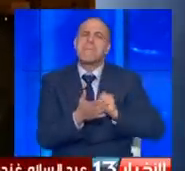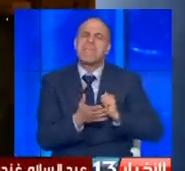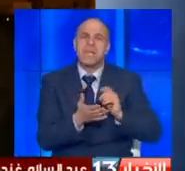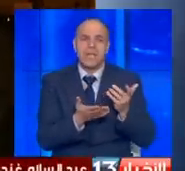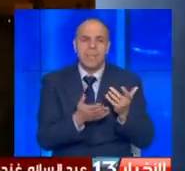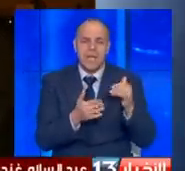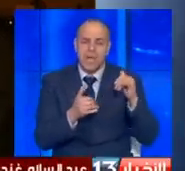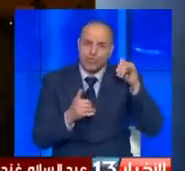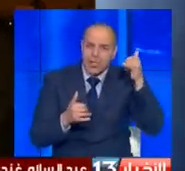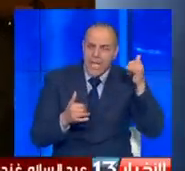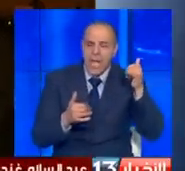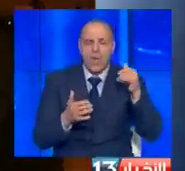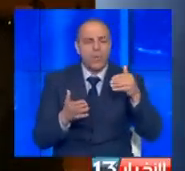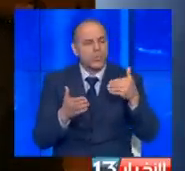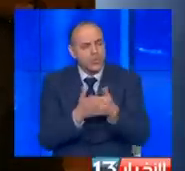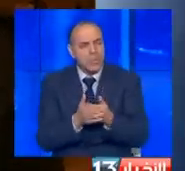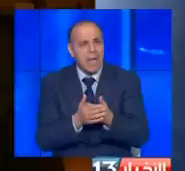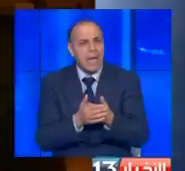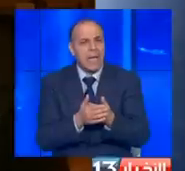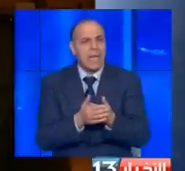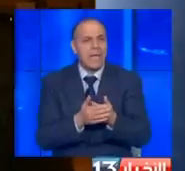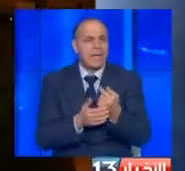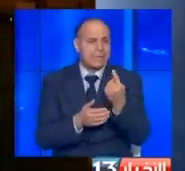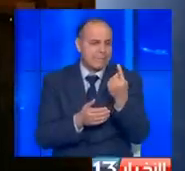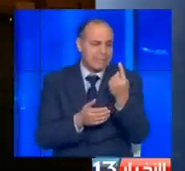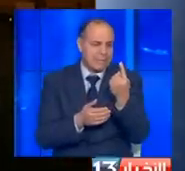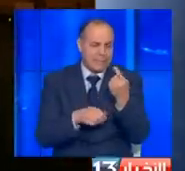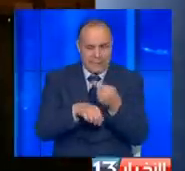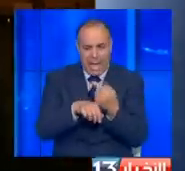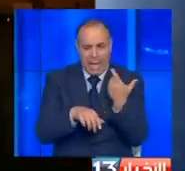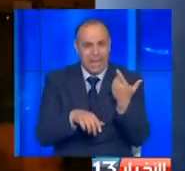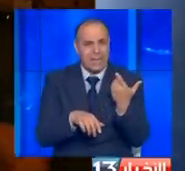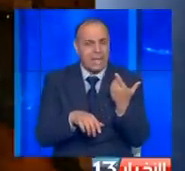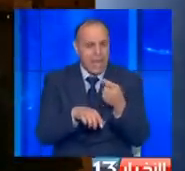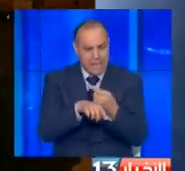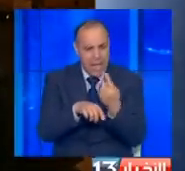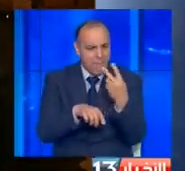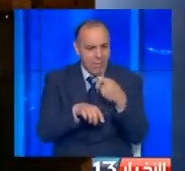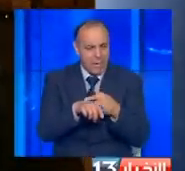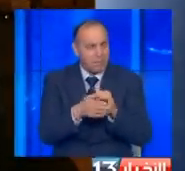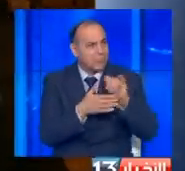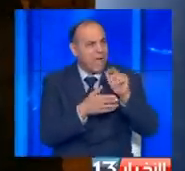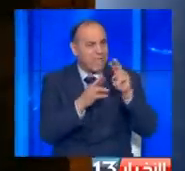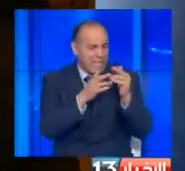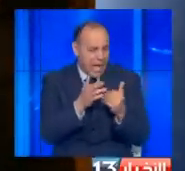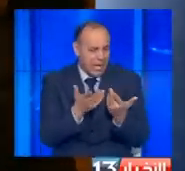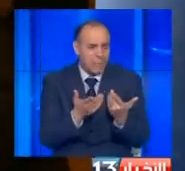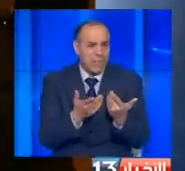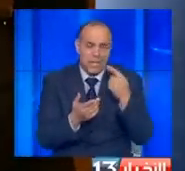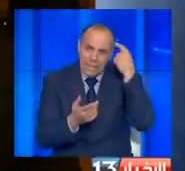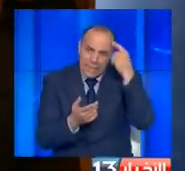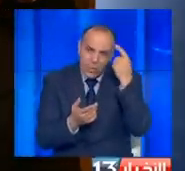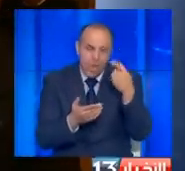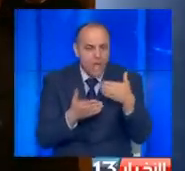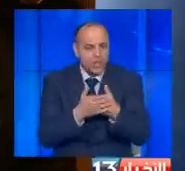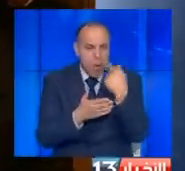بالجزائر جربه اللي هي ساعه وعشرين دقيقه اقرب من الطريق نتصور انه تكون